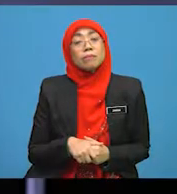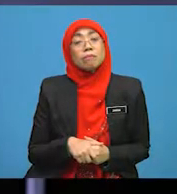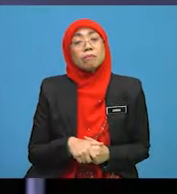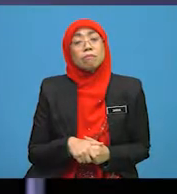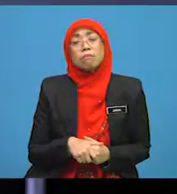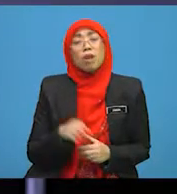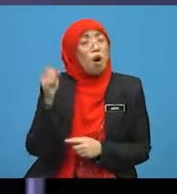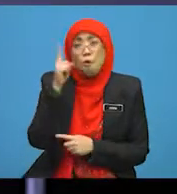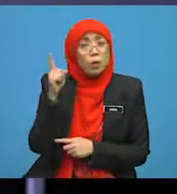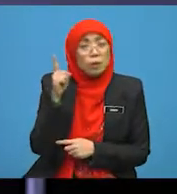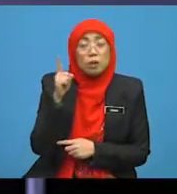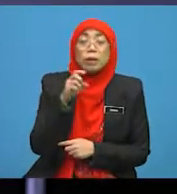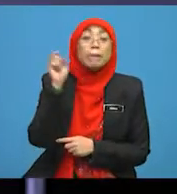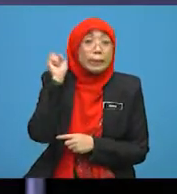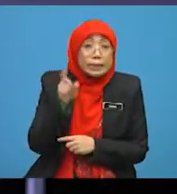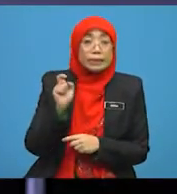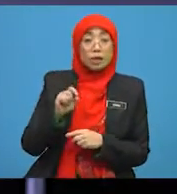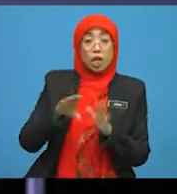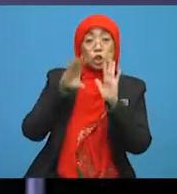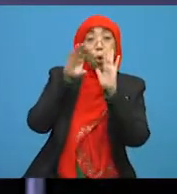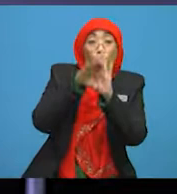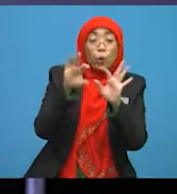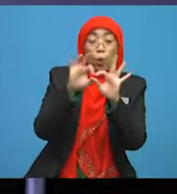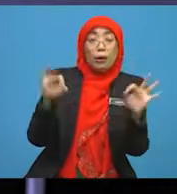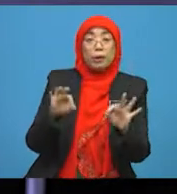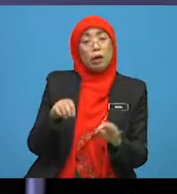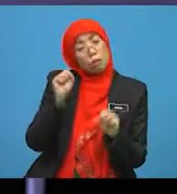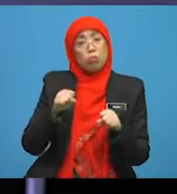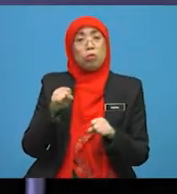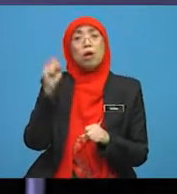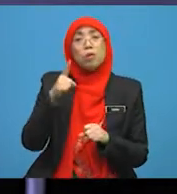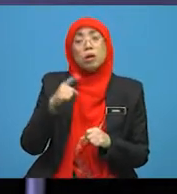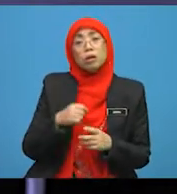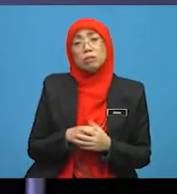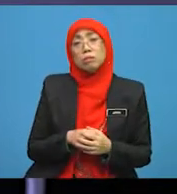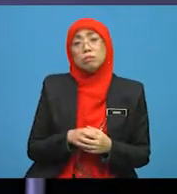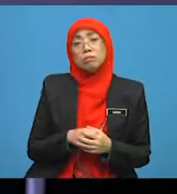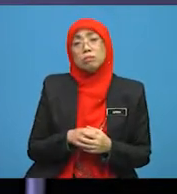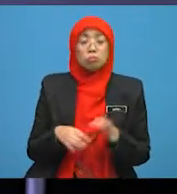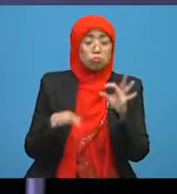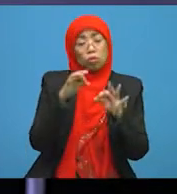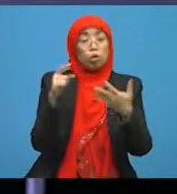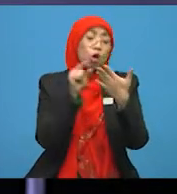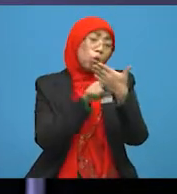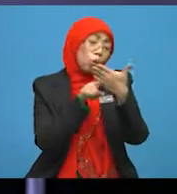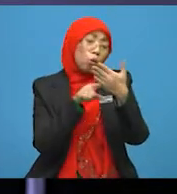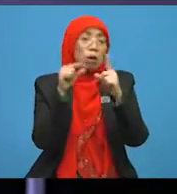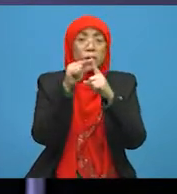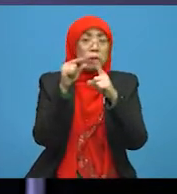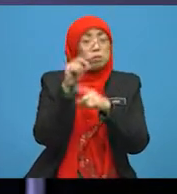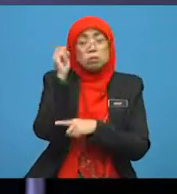Untuk memahami tentang polisemi dengan lebih lanjut, elok kita mengkajinya berdasarkan